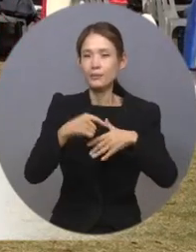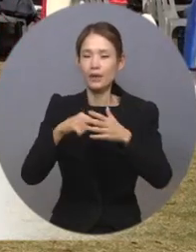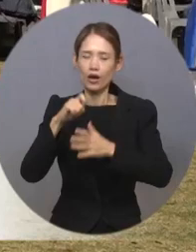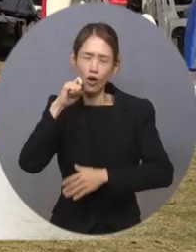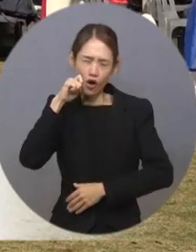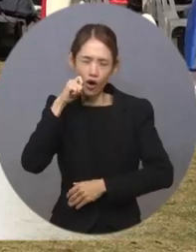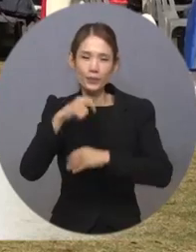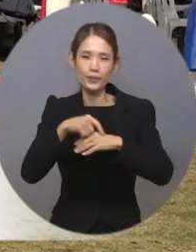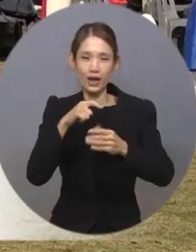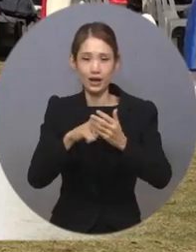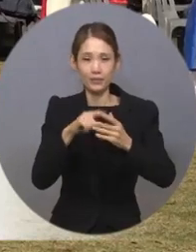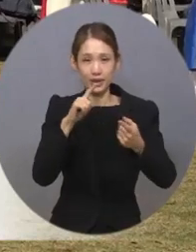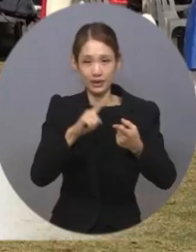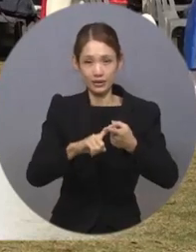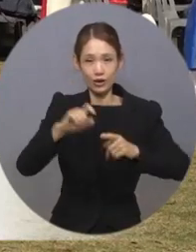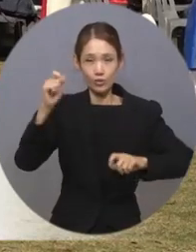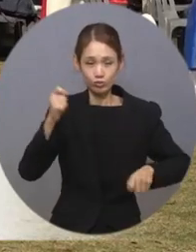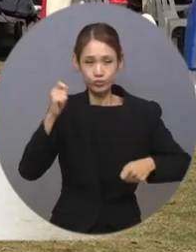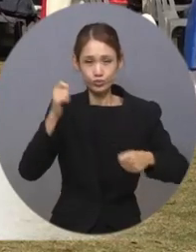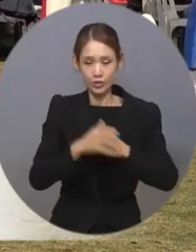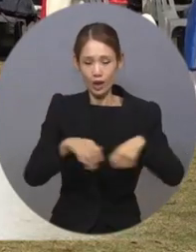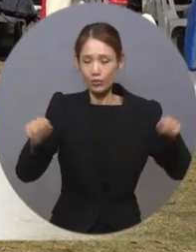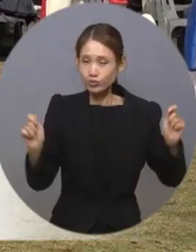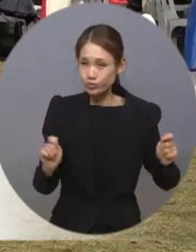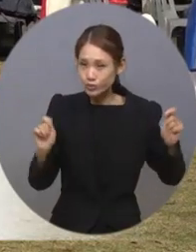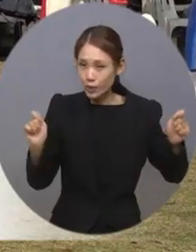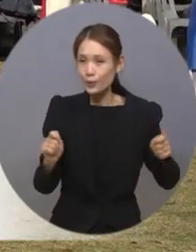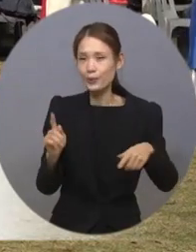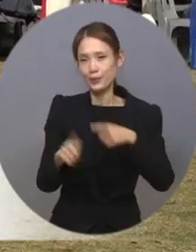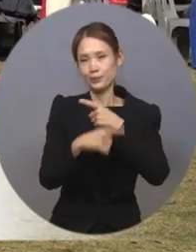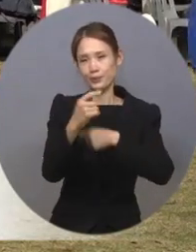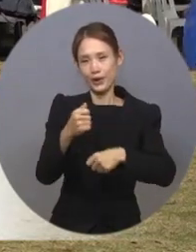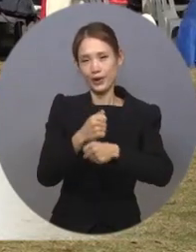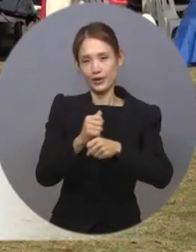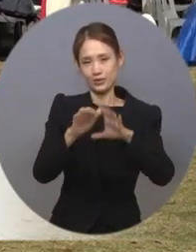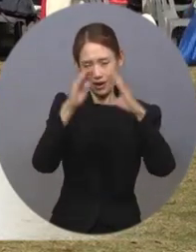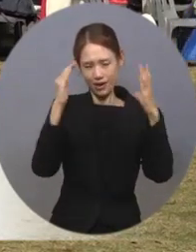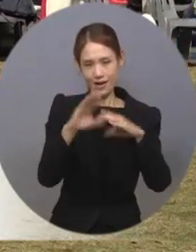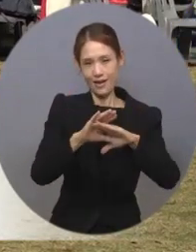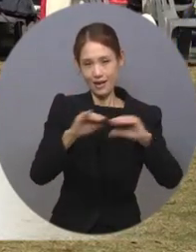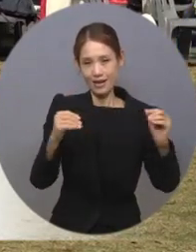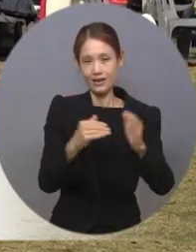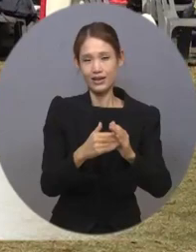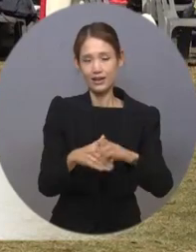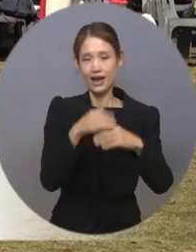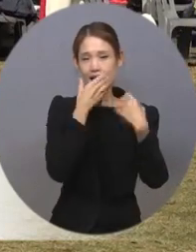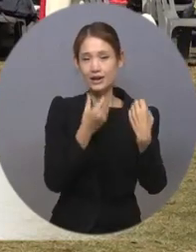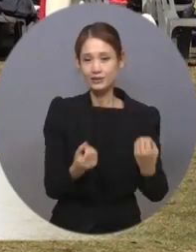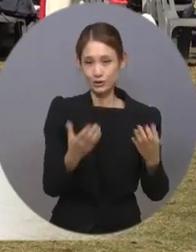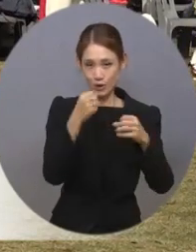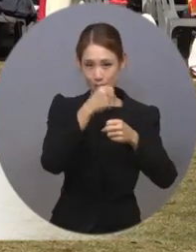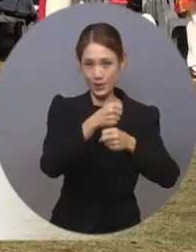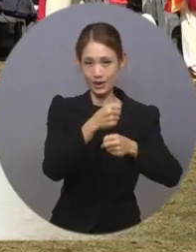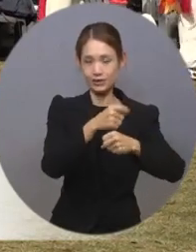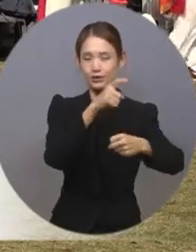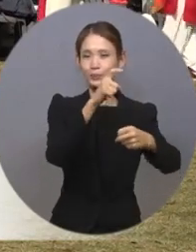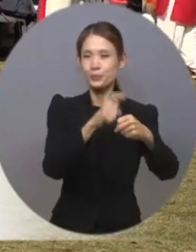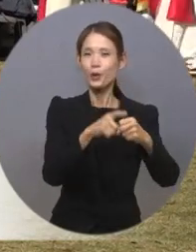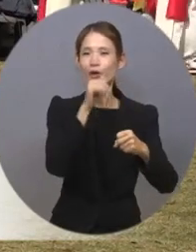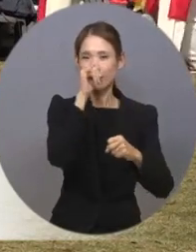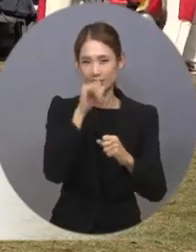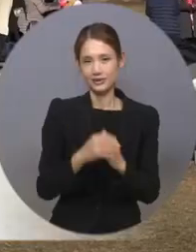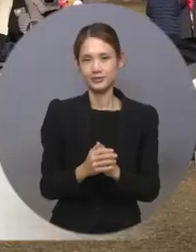마음을 풍물 경연대회 이로 인해서 모든 것을 해소하고 오늘 한마당 잔치 를 만드는 그런 목적이